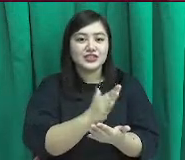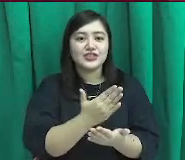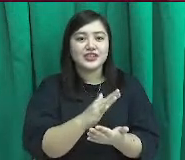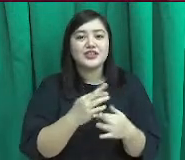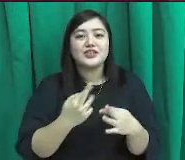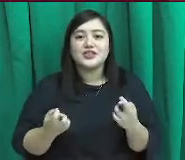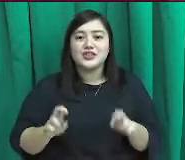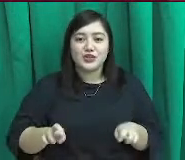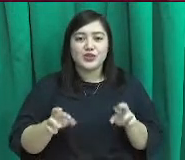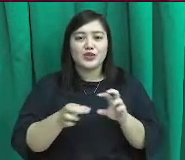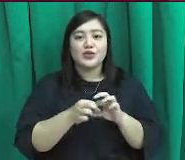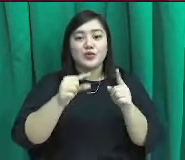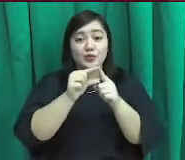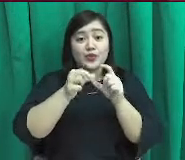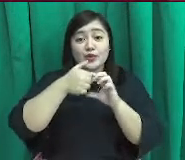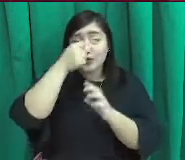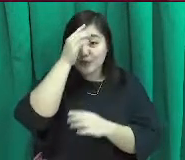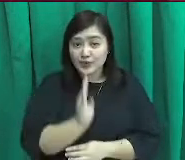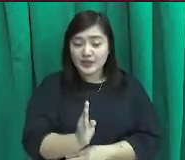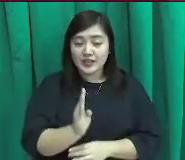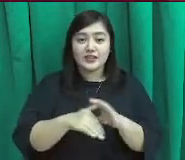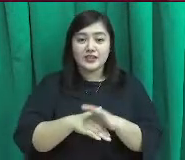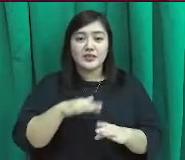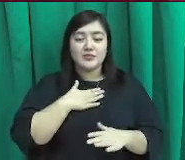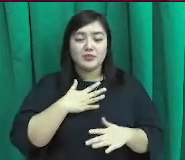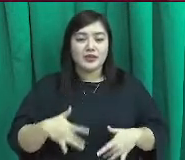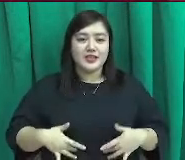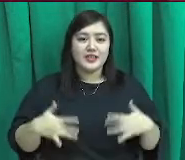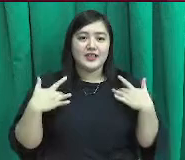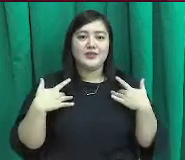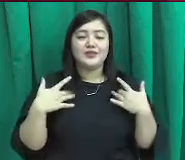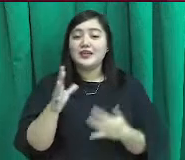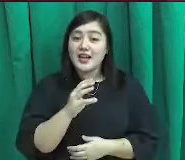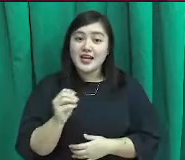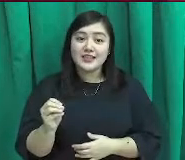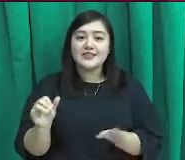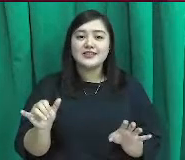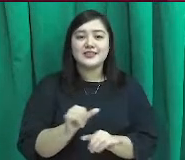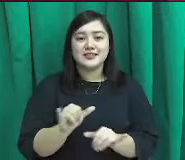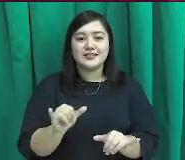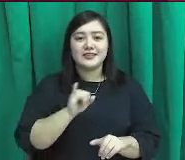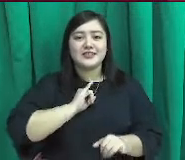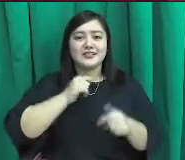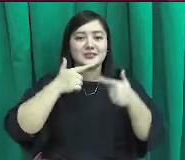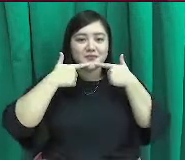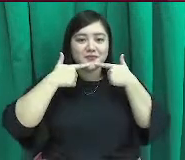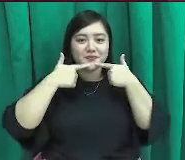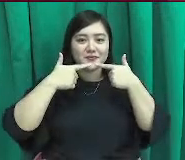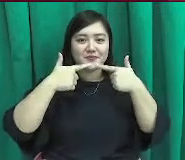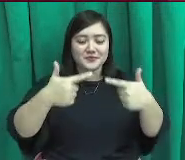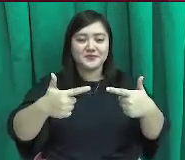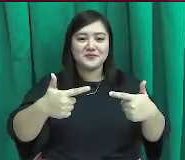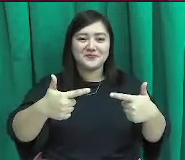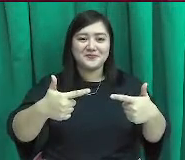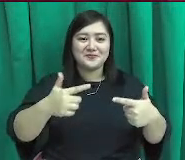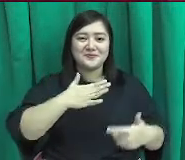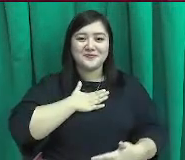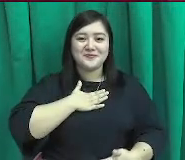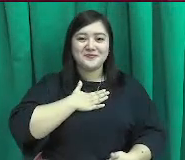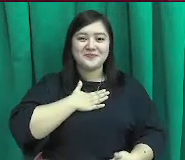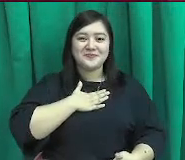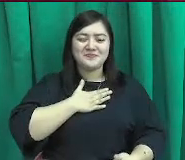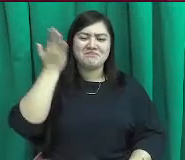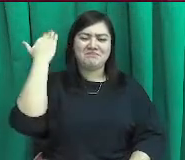Yes. And of course, I do not want to miss na batiin din yung aking once ay naging girlfriend. Yeah. Ang